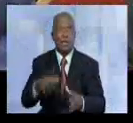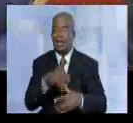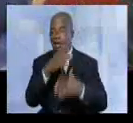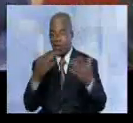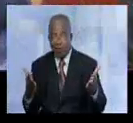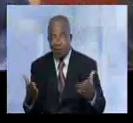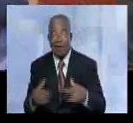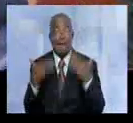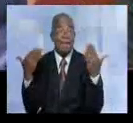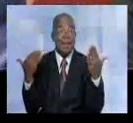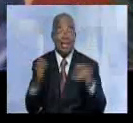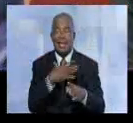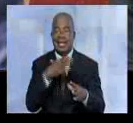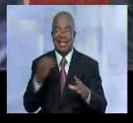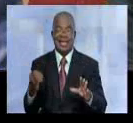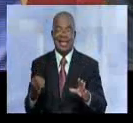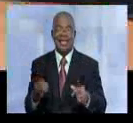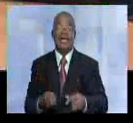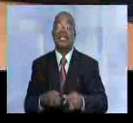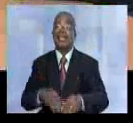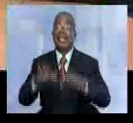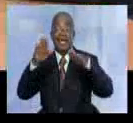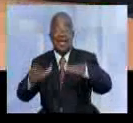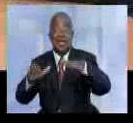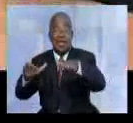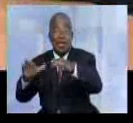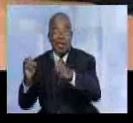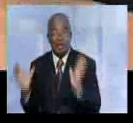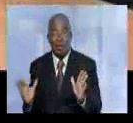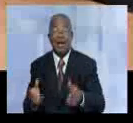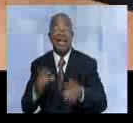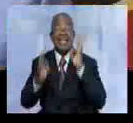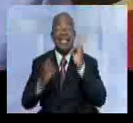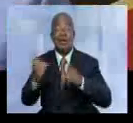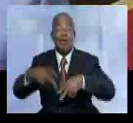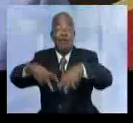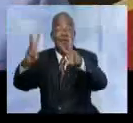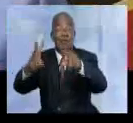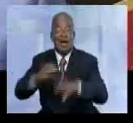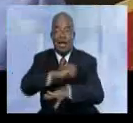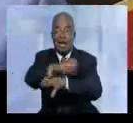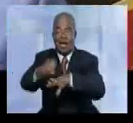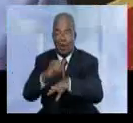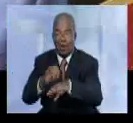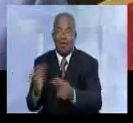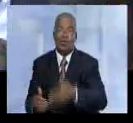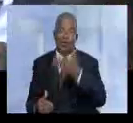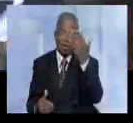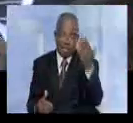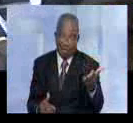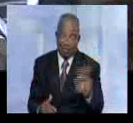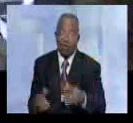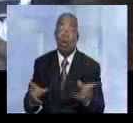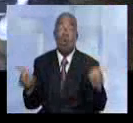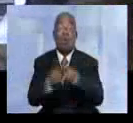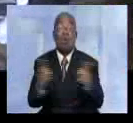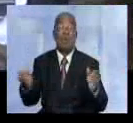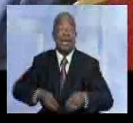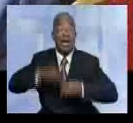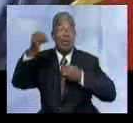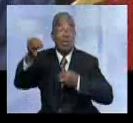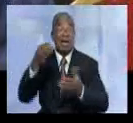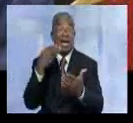du gouvernement, Daniel Kablan Dunk, a salué cette initiative de Didier Drogba. Il a exhorté les jeunes Ivoiriens de la diaspora à lui emboîter